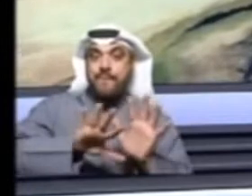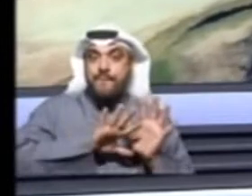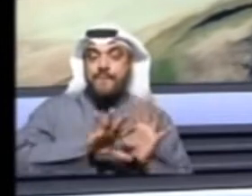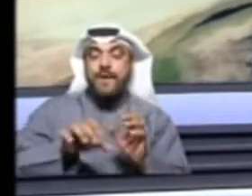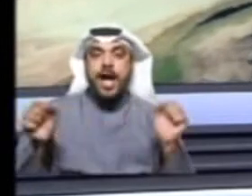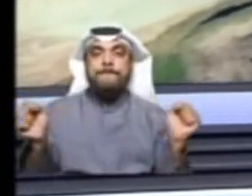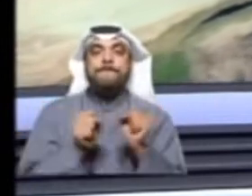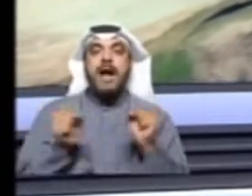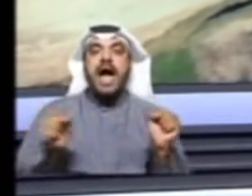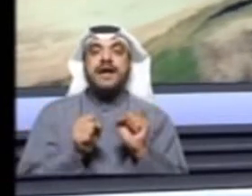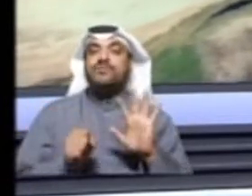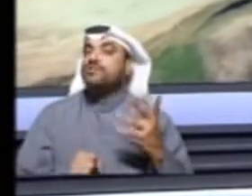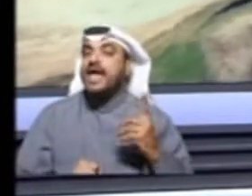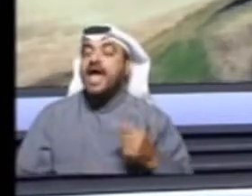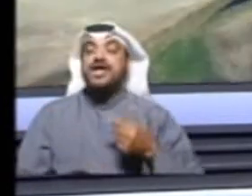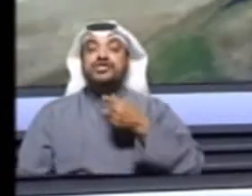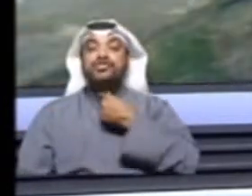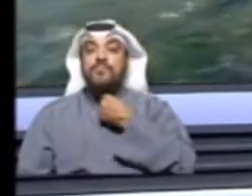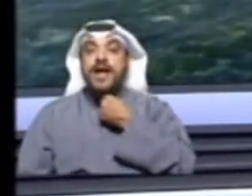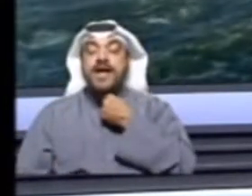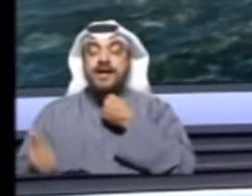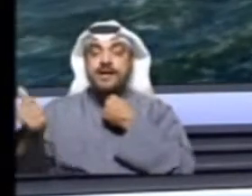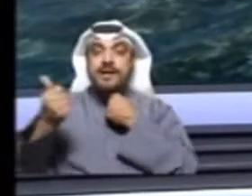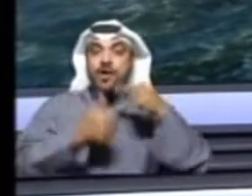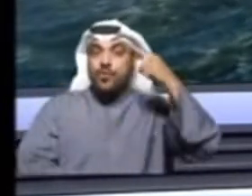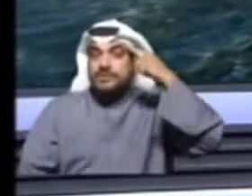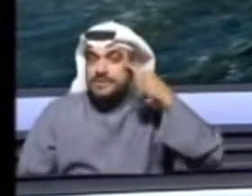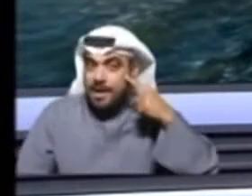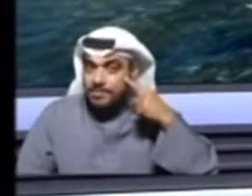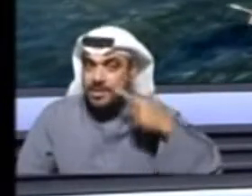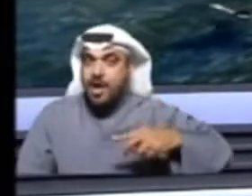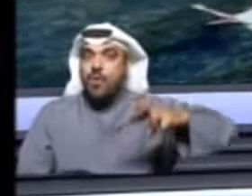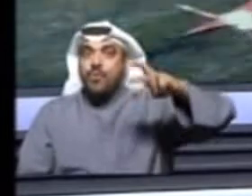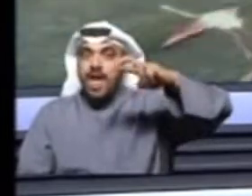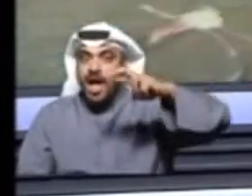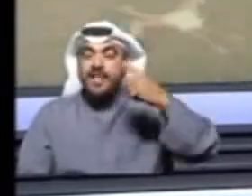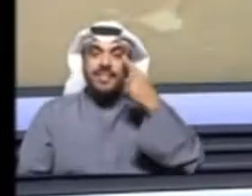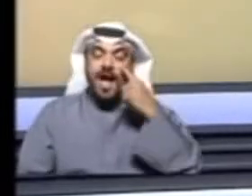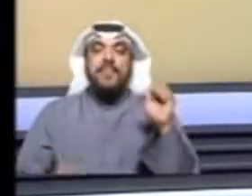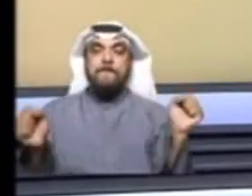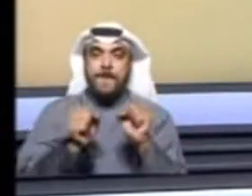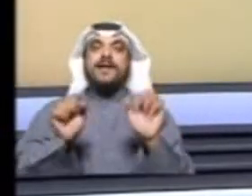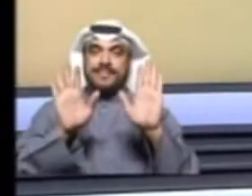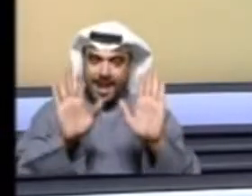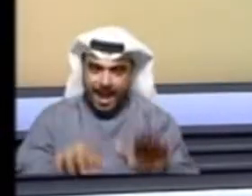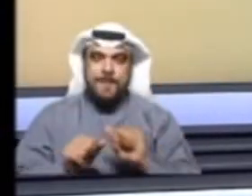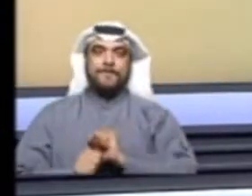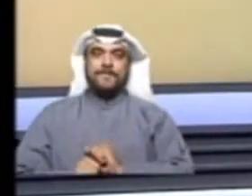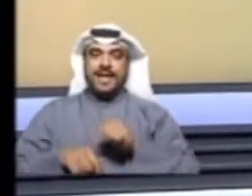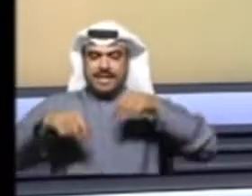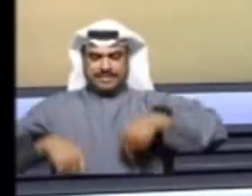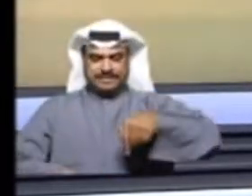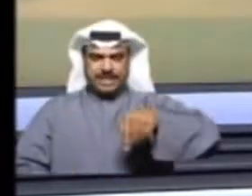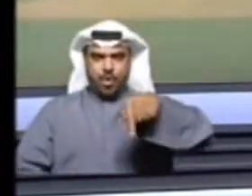نسبيا. متوقع أن تكون العظمى يوم الجمعة 26، السبت 25، يوم الأحد 24، والصغرى متفاوتة ما